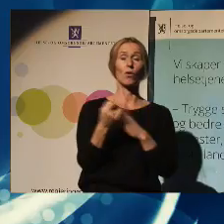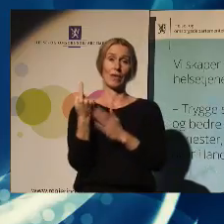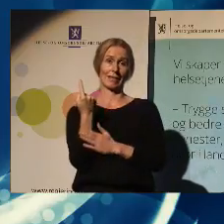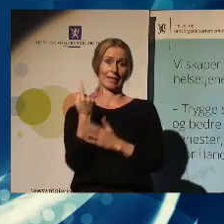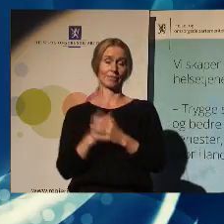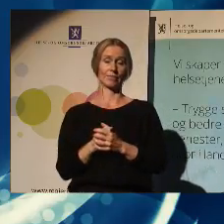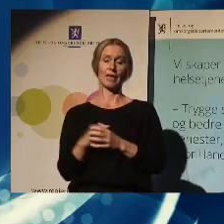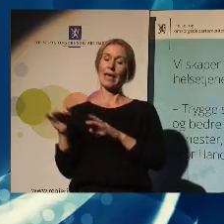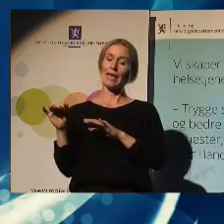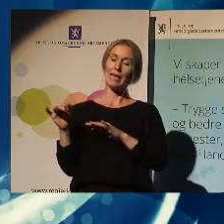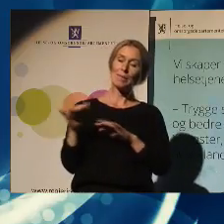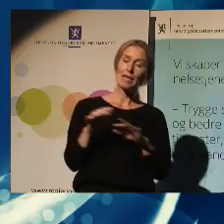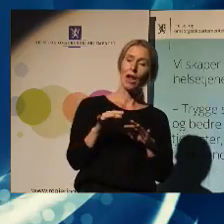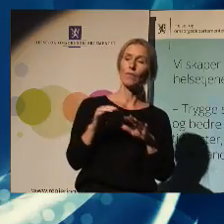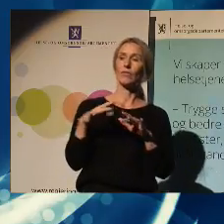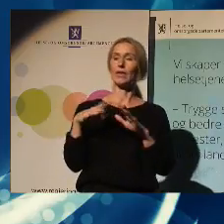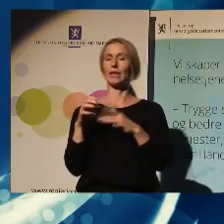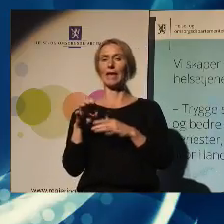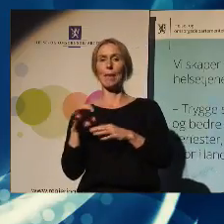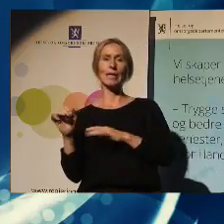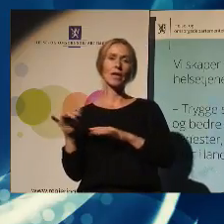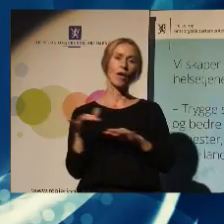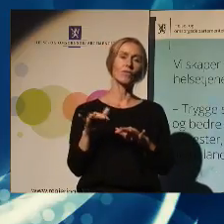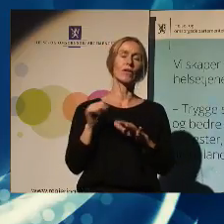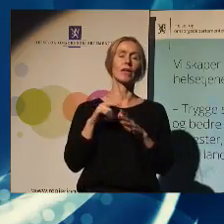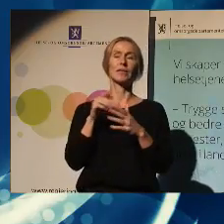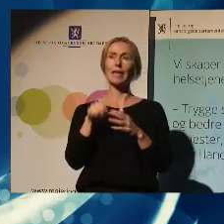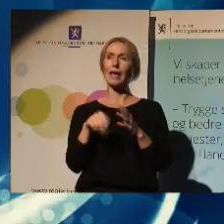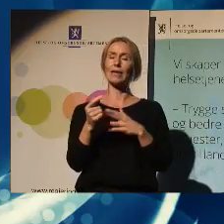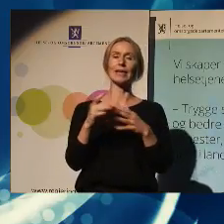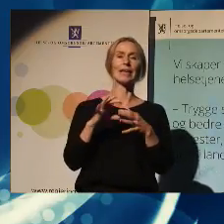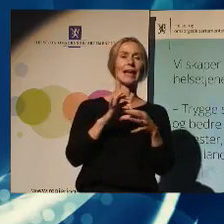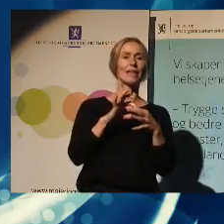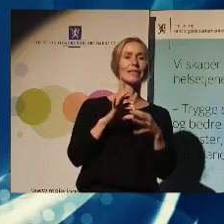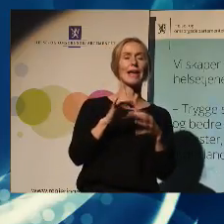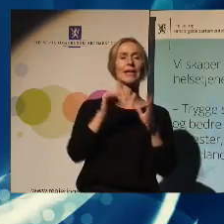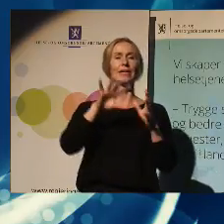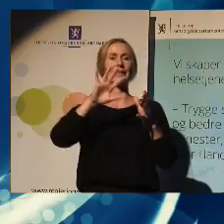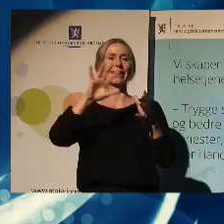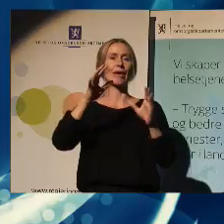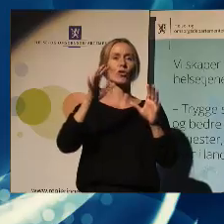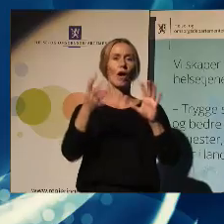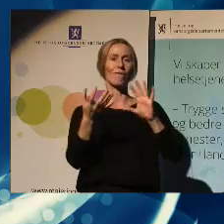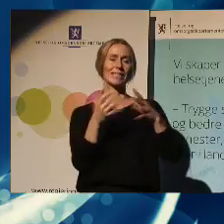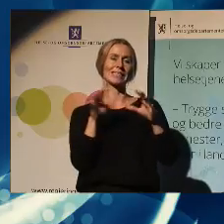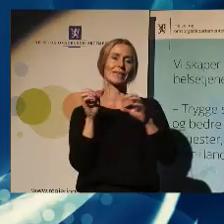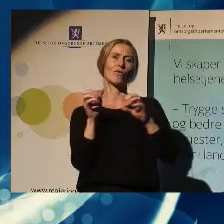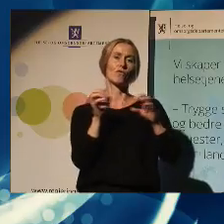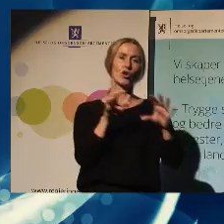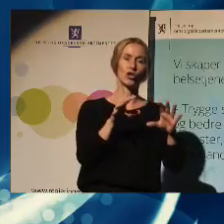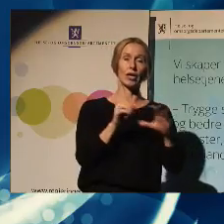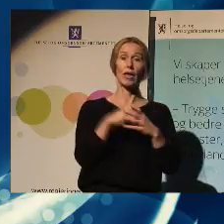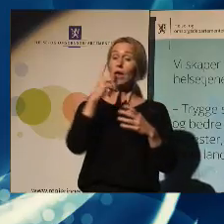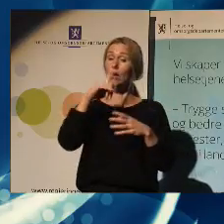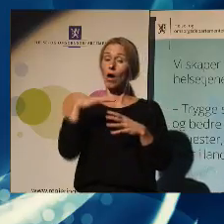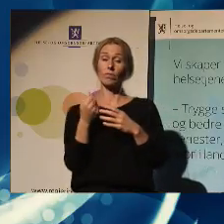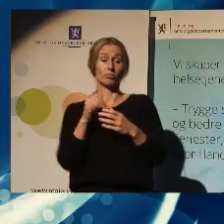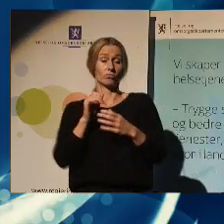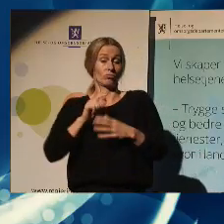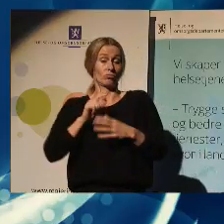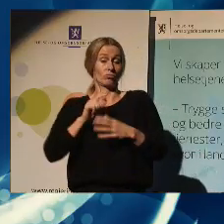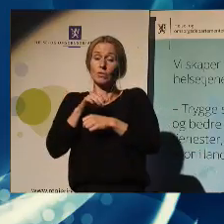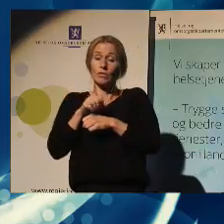Immigranter eller migranter, det jo da relatert til geografisk forflytning. Det kan være både tvungent, eller det kan